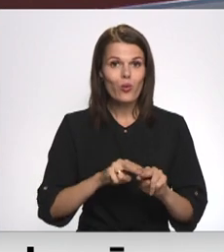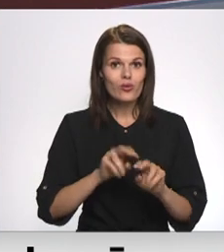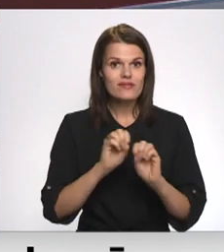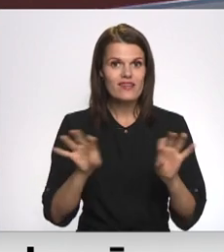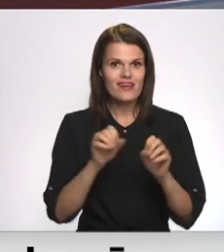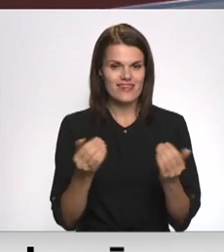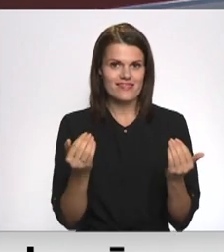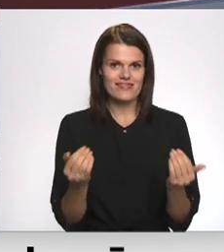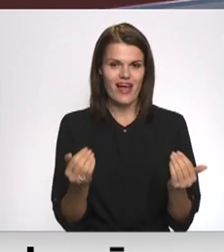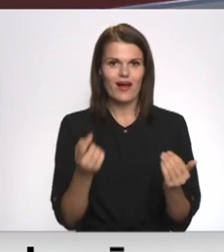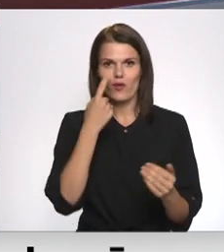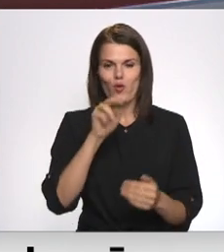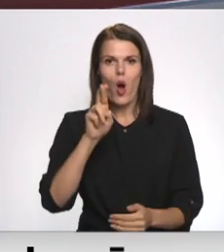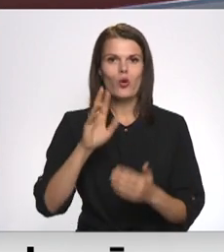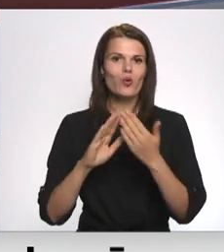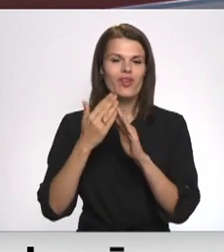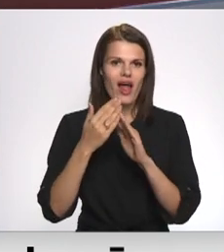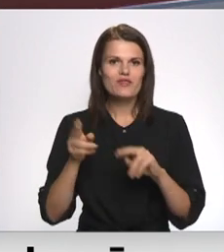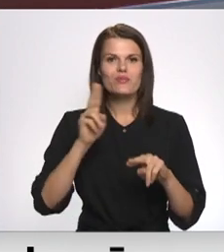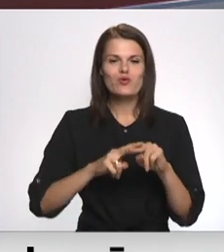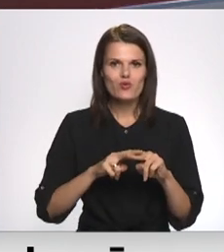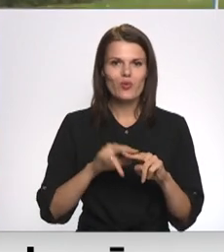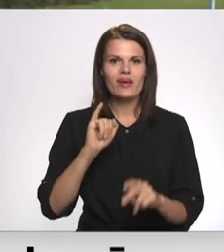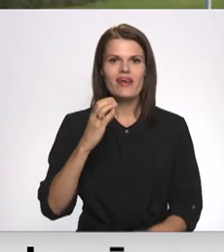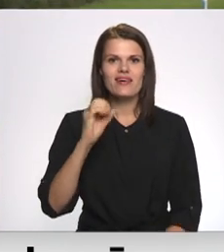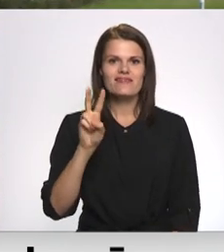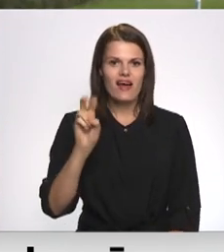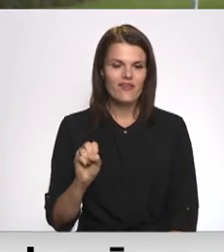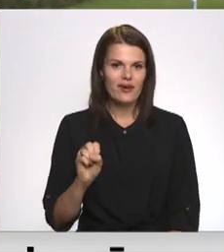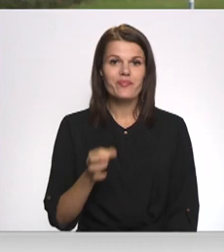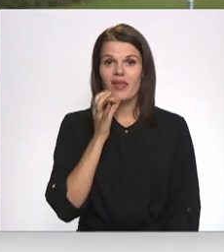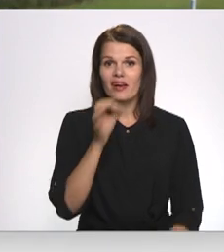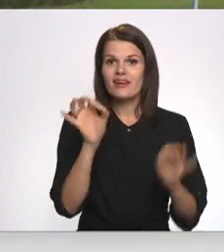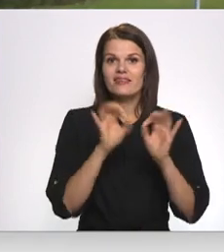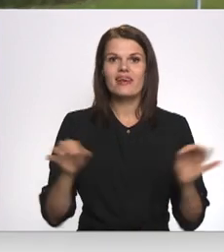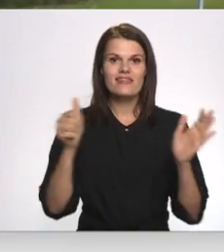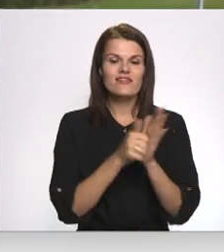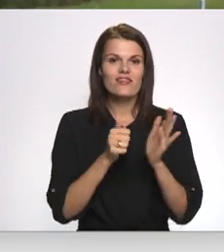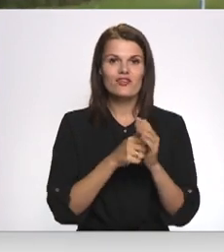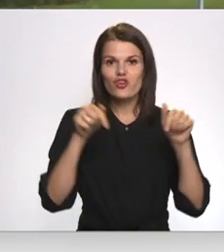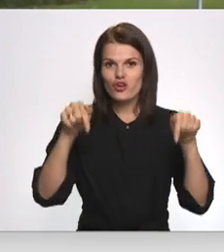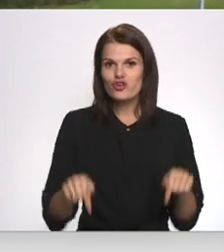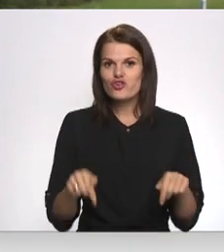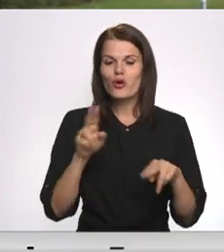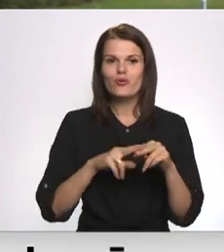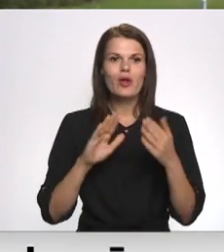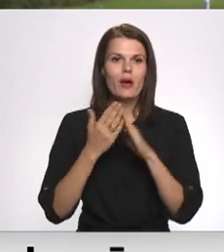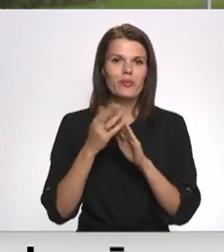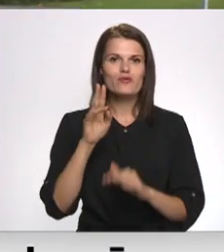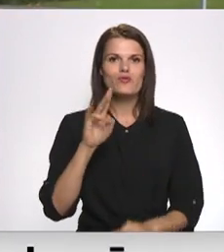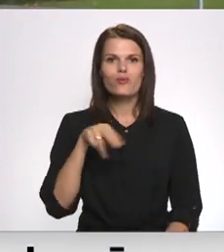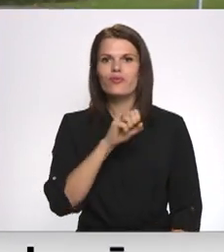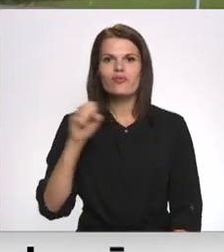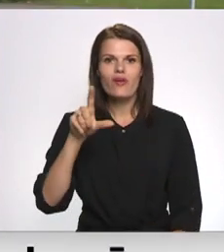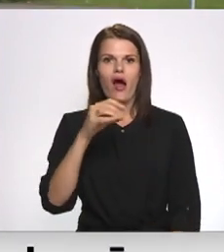plašāk stāsta no Pilsrundāles un Iecavas. Skaista sestdiena šeit Zemgalē un vismaz Pilsrundālē